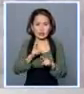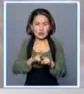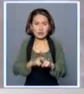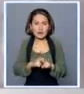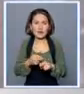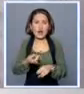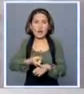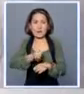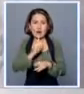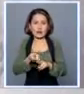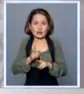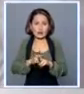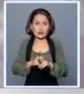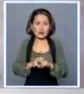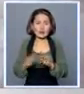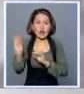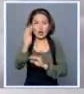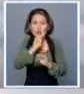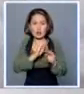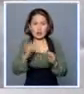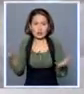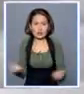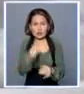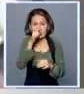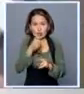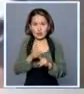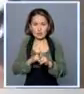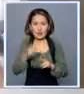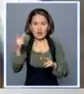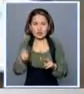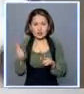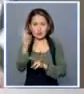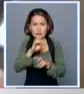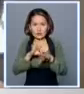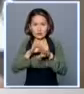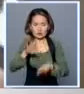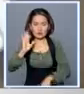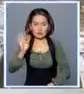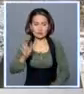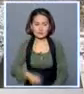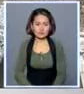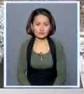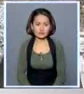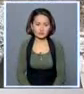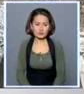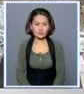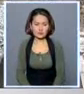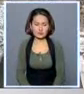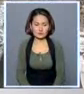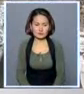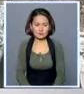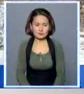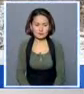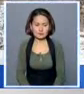шықса, балықшылардың кәдесіне жарап та қалар. Ал материалдық шығындар әлі де болса анықталған жоқ. Жайық